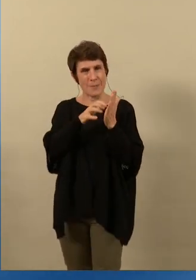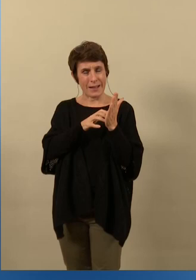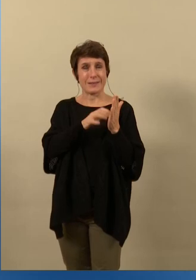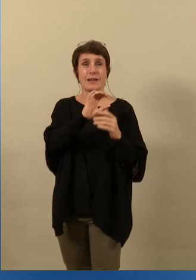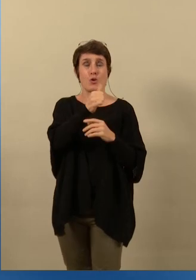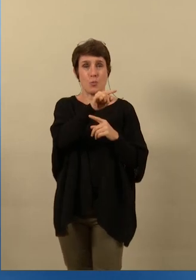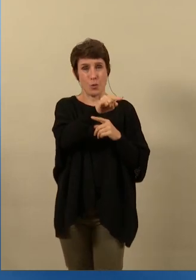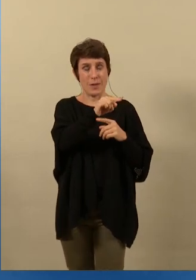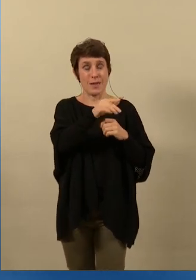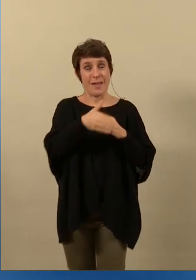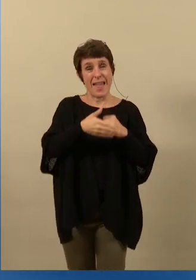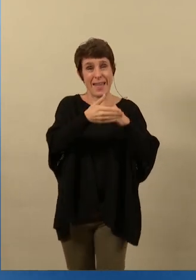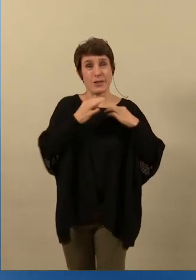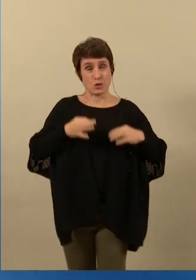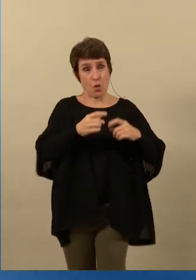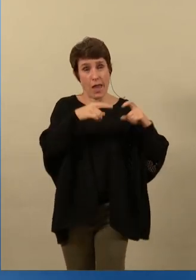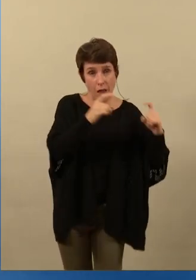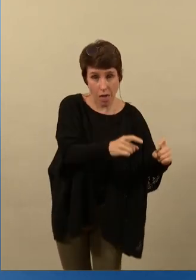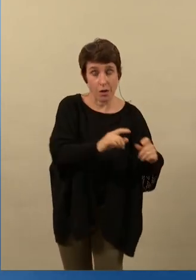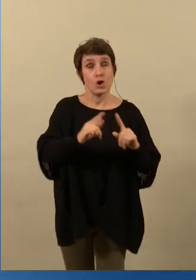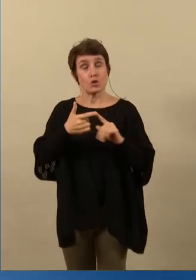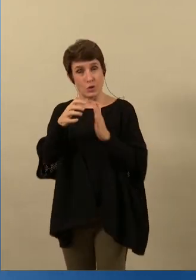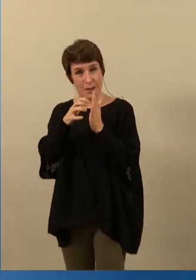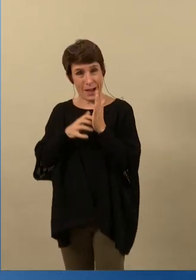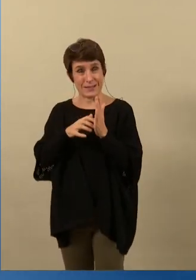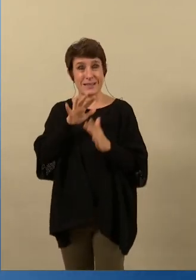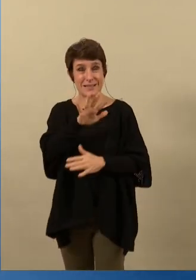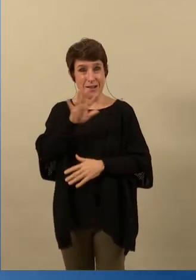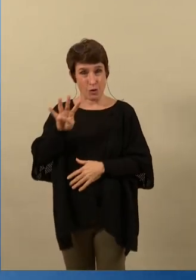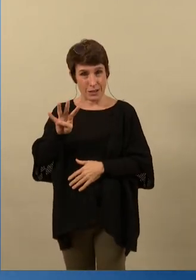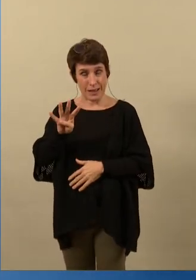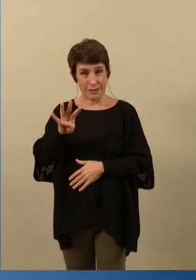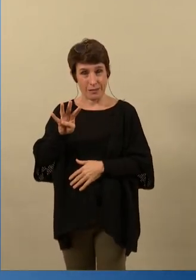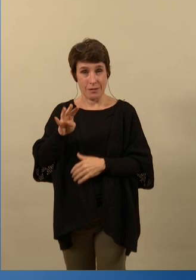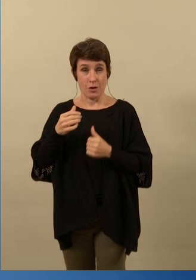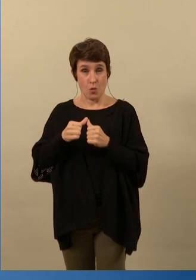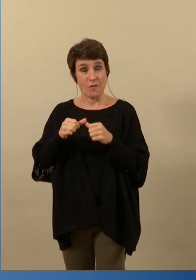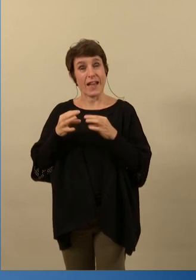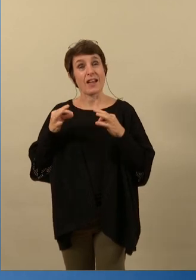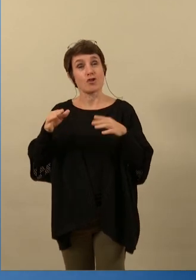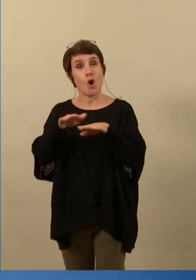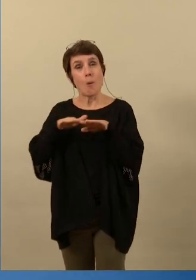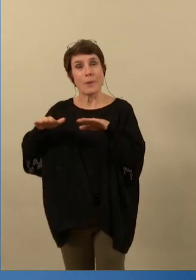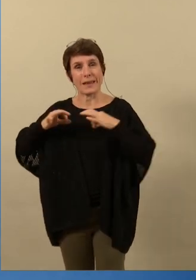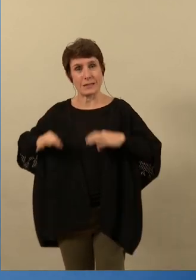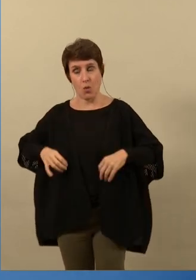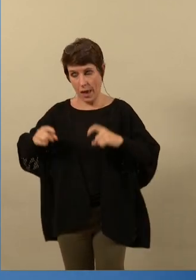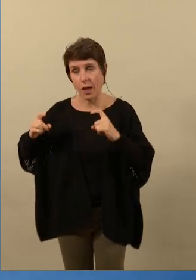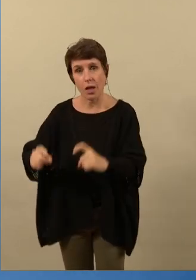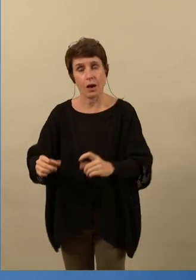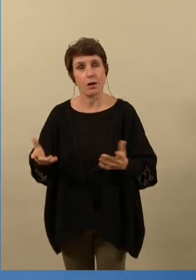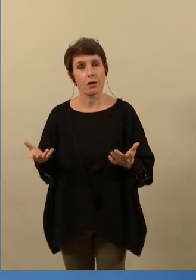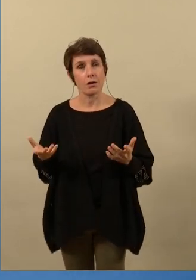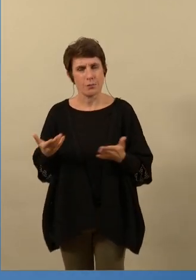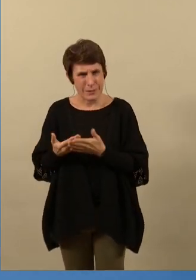aides sur le temps scolaire l'article 54 le 2e rabotte les aides sur le temps périscolaire un temps éducatif à